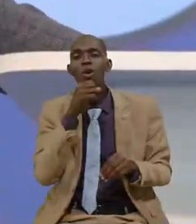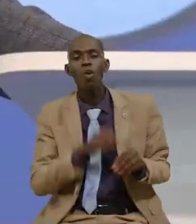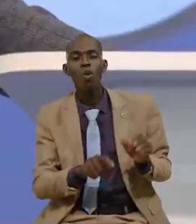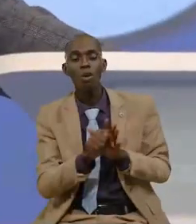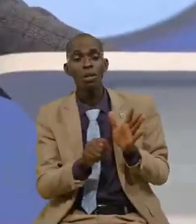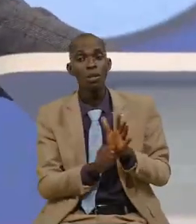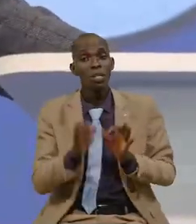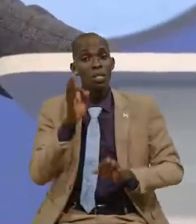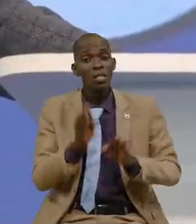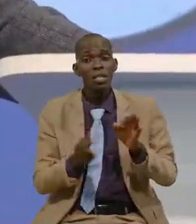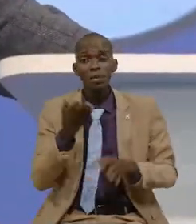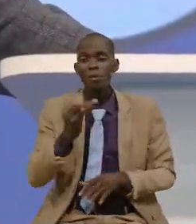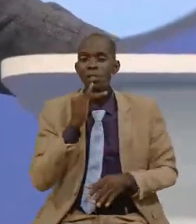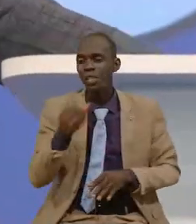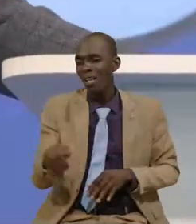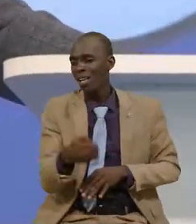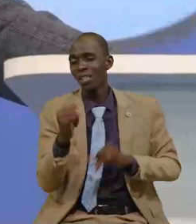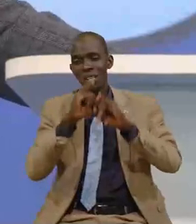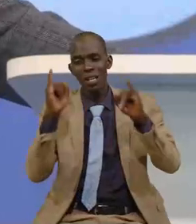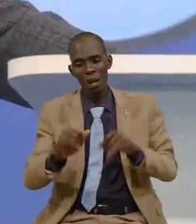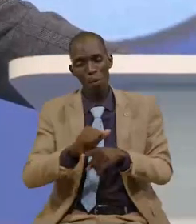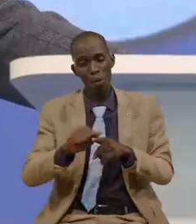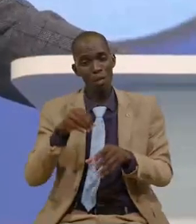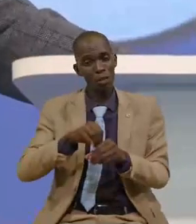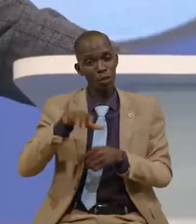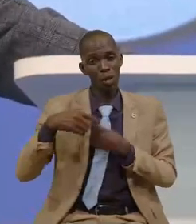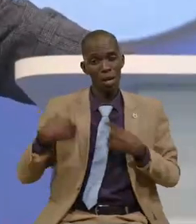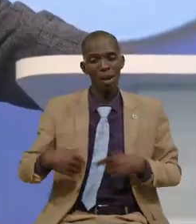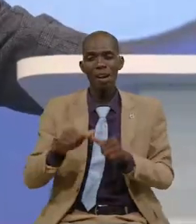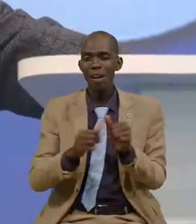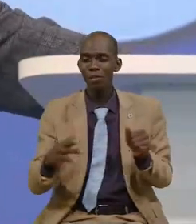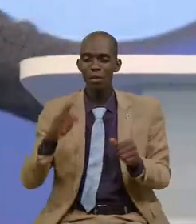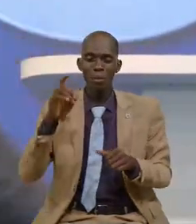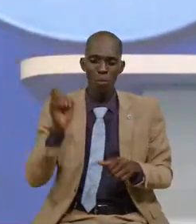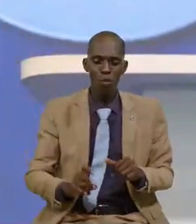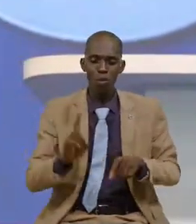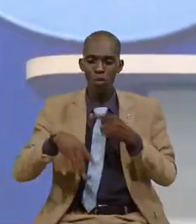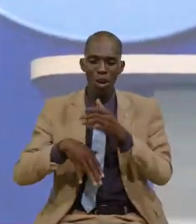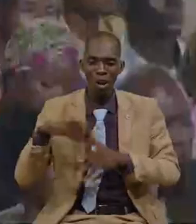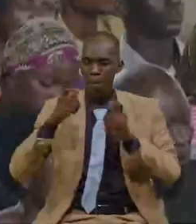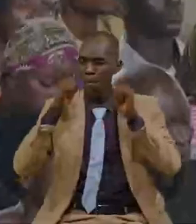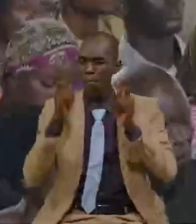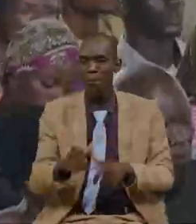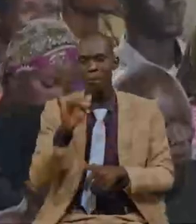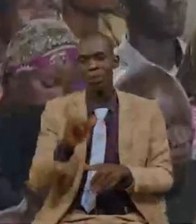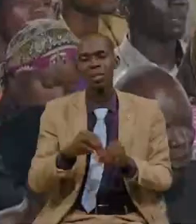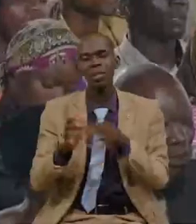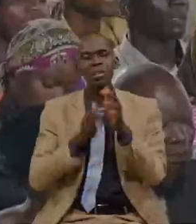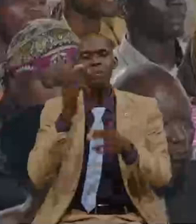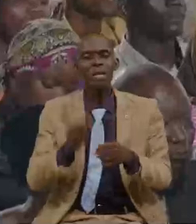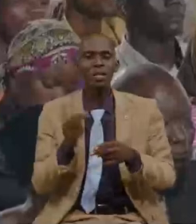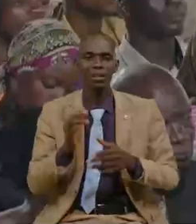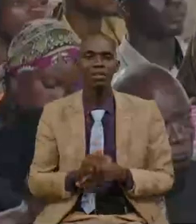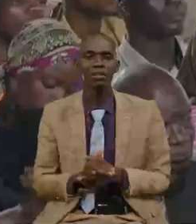Testament, s'il y a une pratique idolâtre là-bas, tout doit être annulé aussitôt au nom